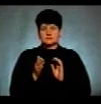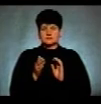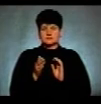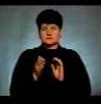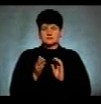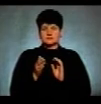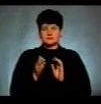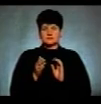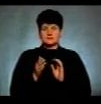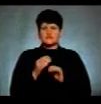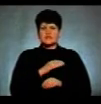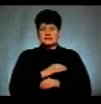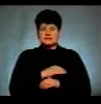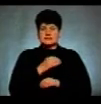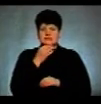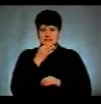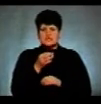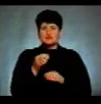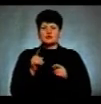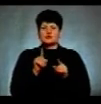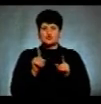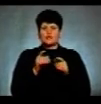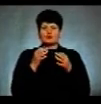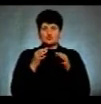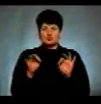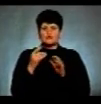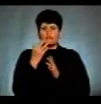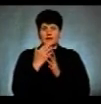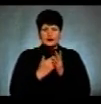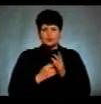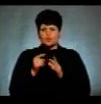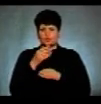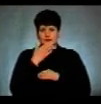Від тиску. І сказали, що доступно, він не є в переліку